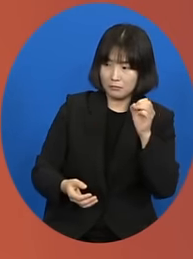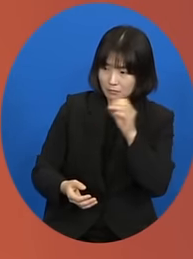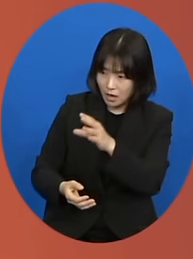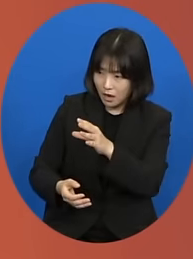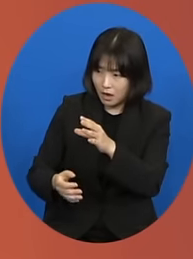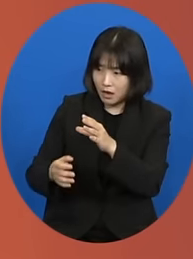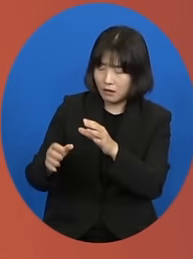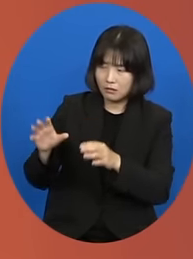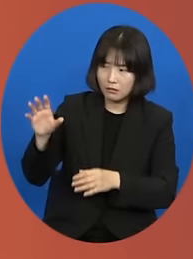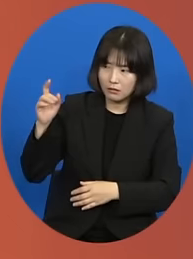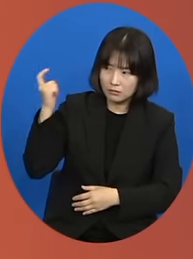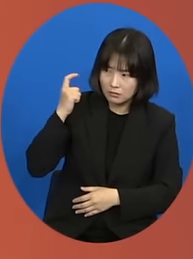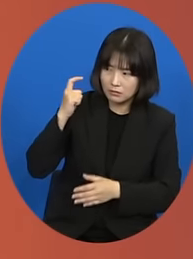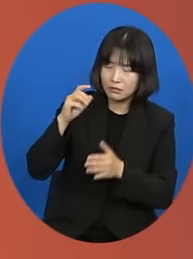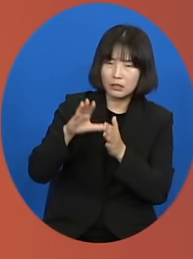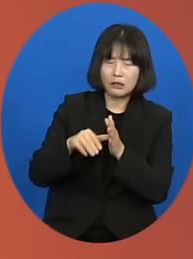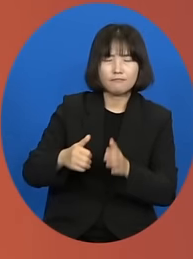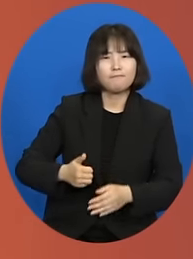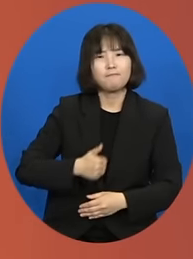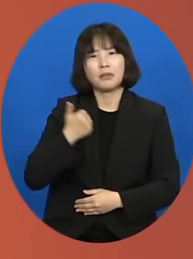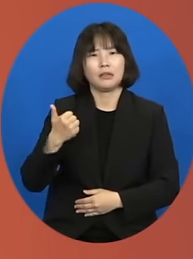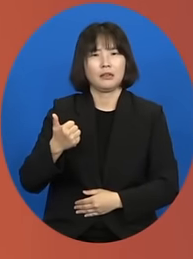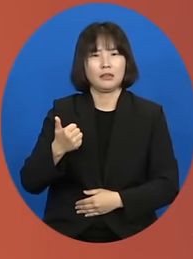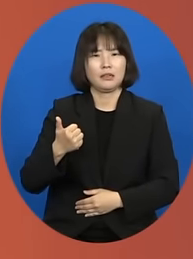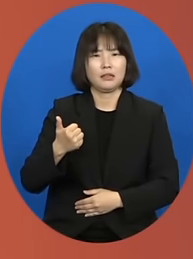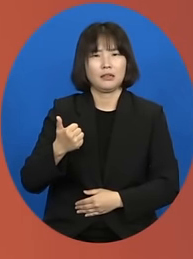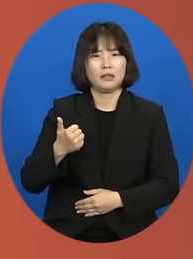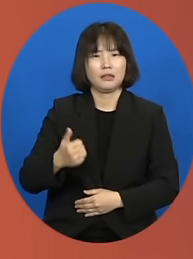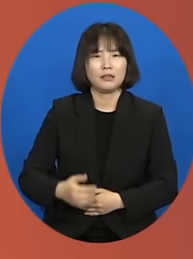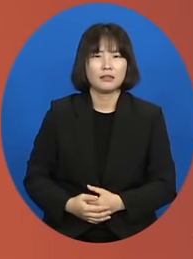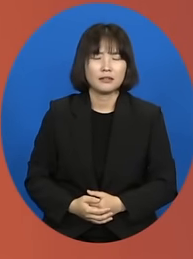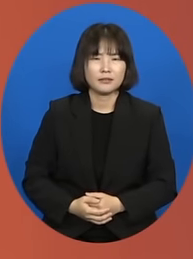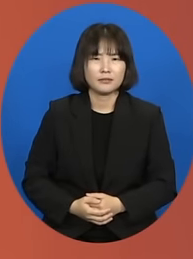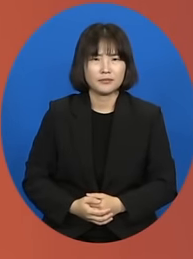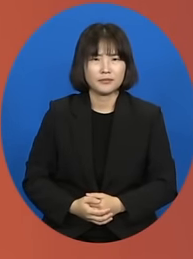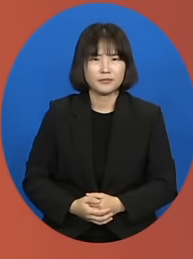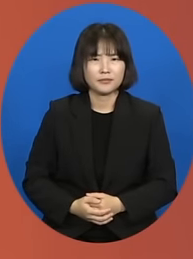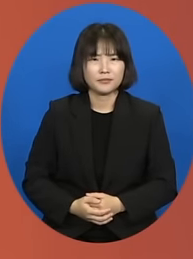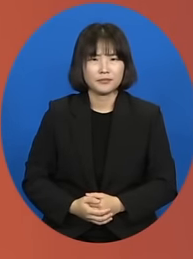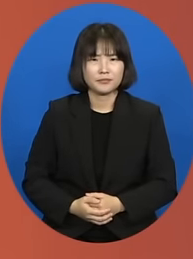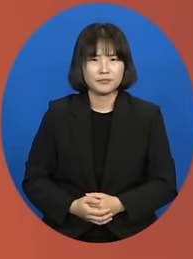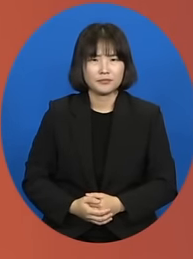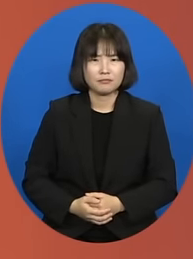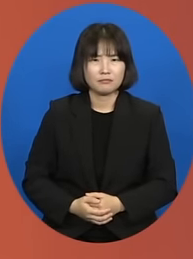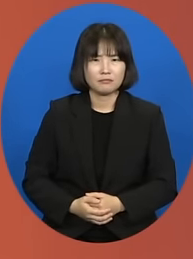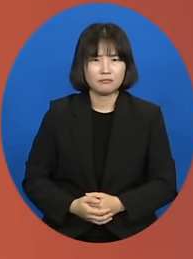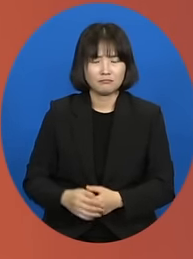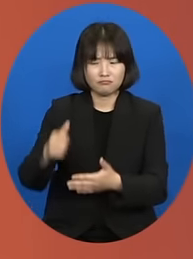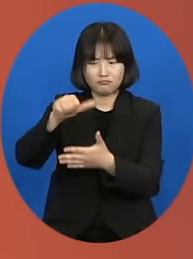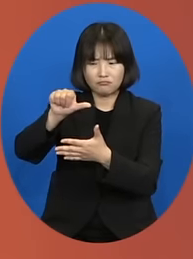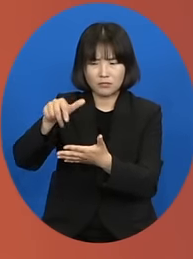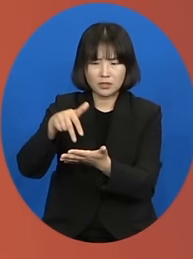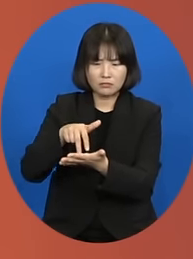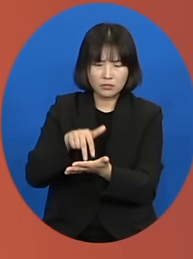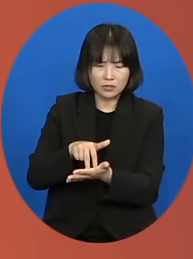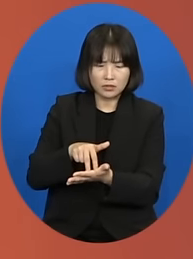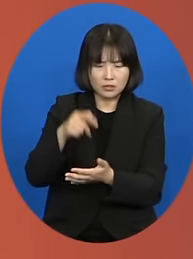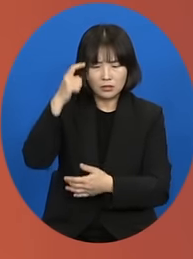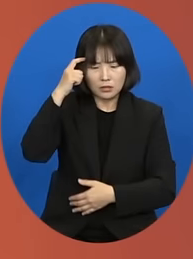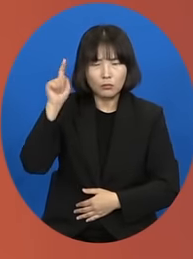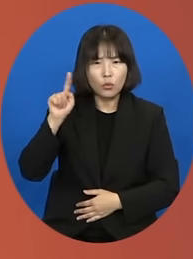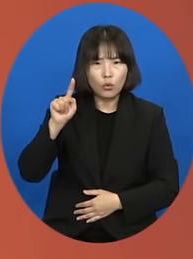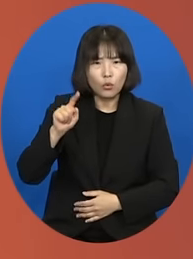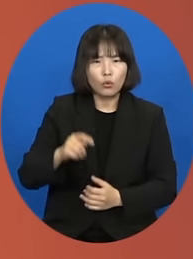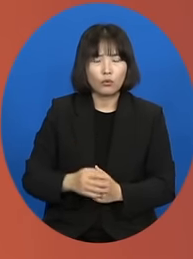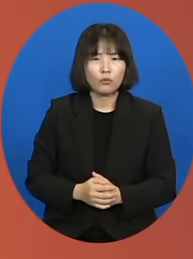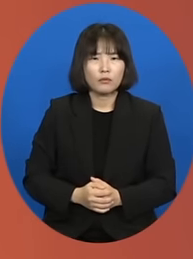순간 화가 팍 터져버렸습니다. 아이, 그 큰아들 입장에서는 이렇게 생각했어요.